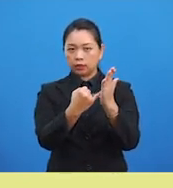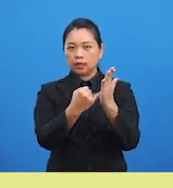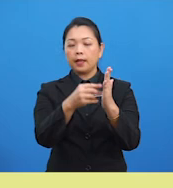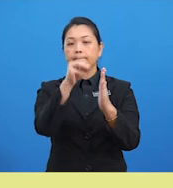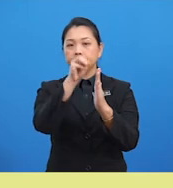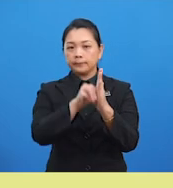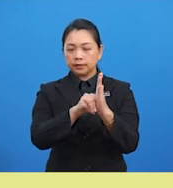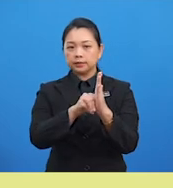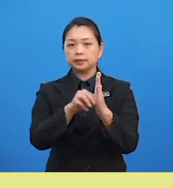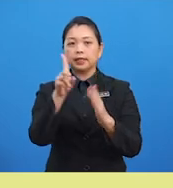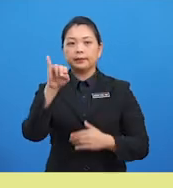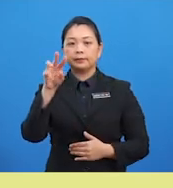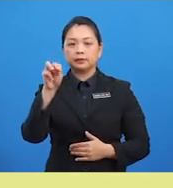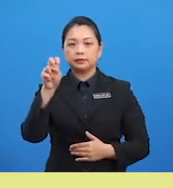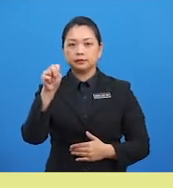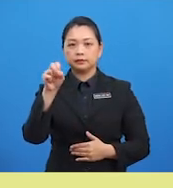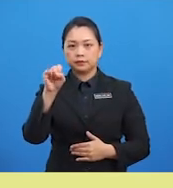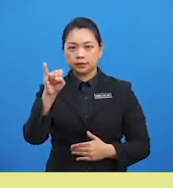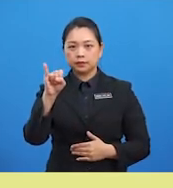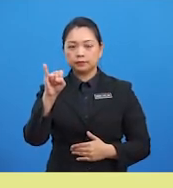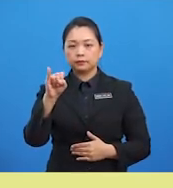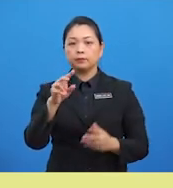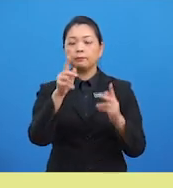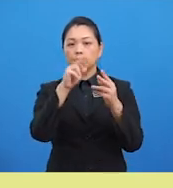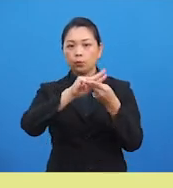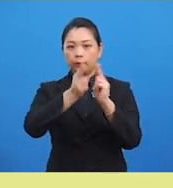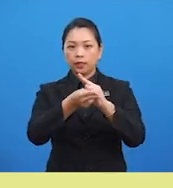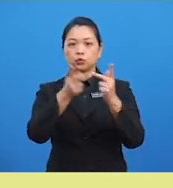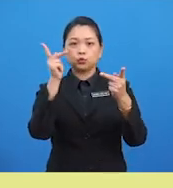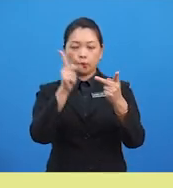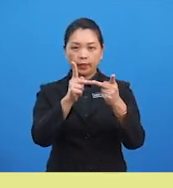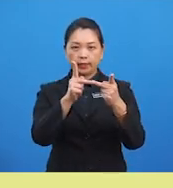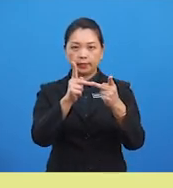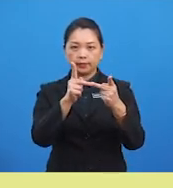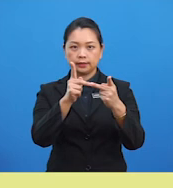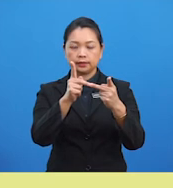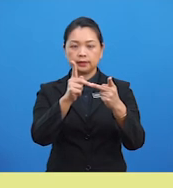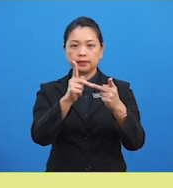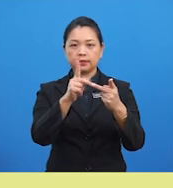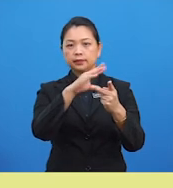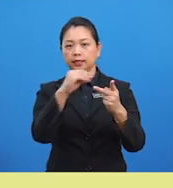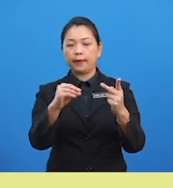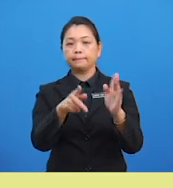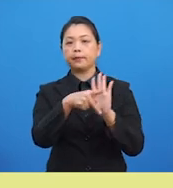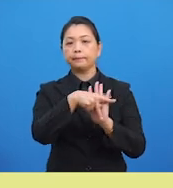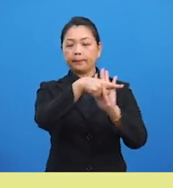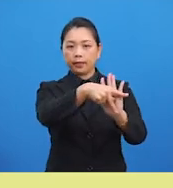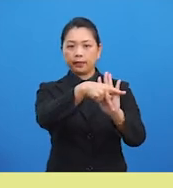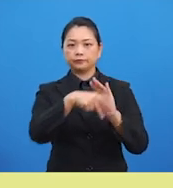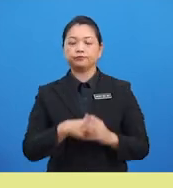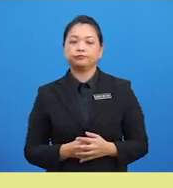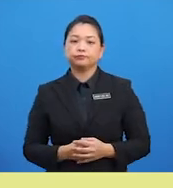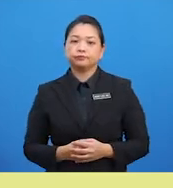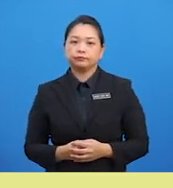Yang kedua, mendimensi. Yang ketiga, mengubah suai. Dan yang terakhir, memapar.